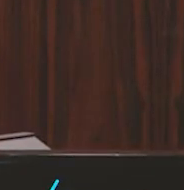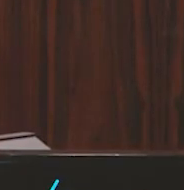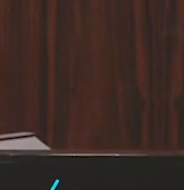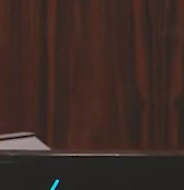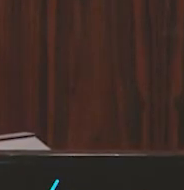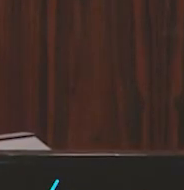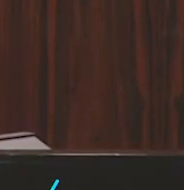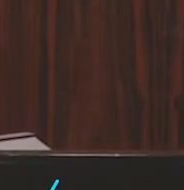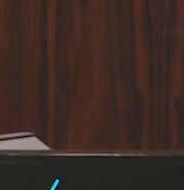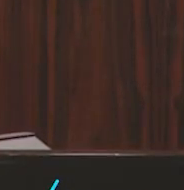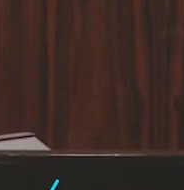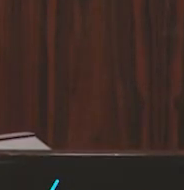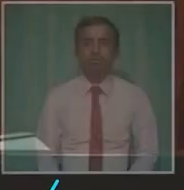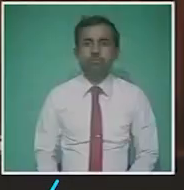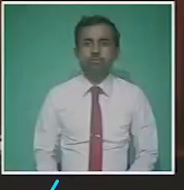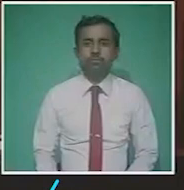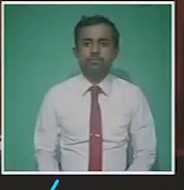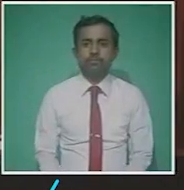உல்லாசார் உட